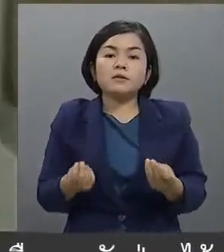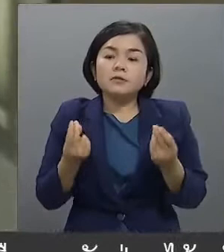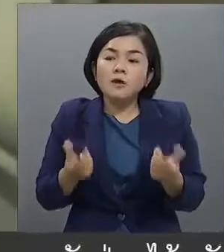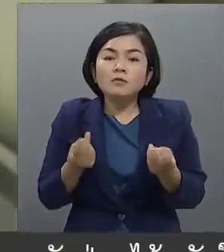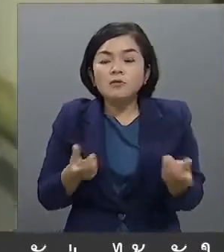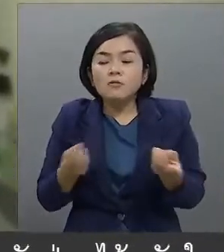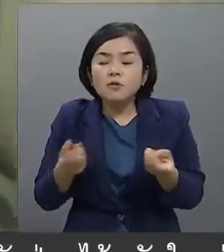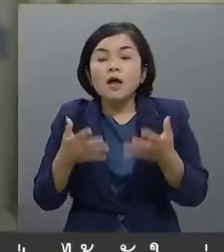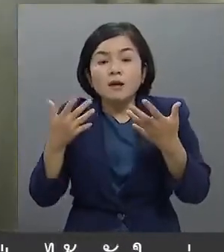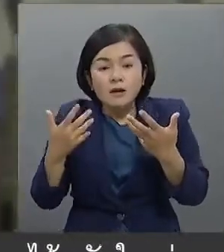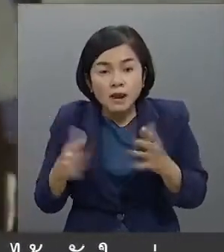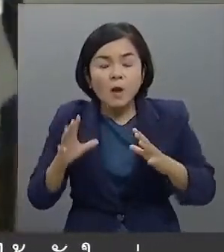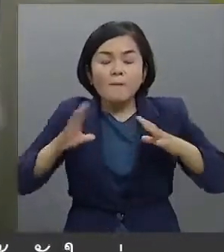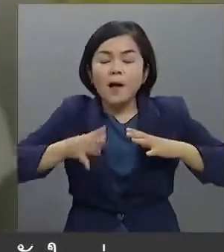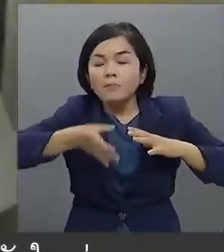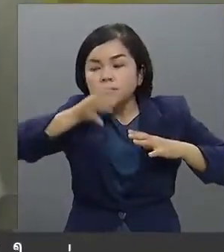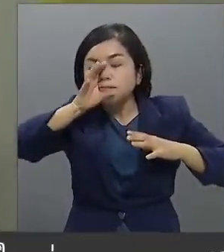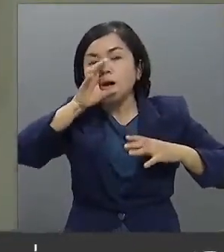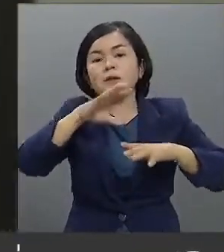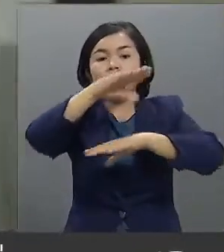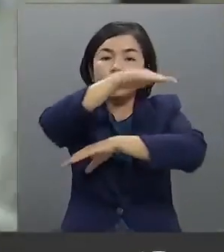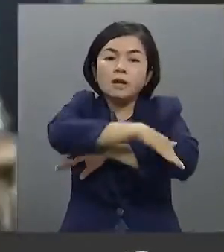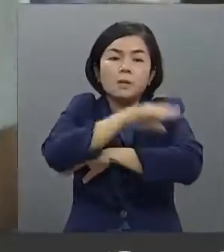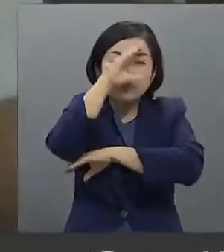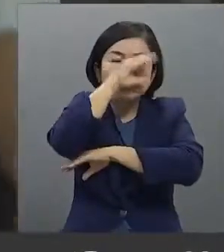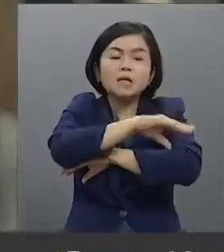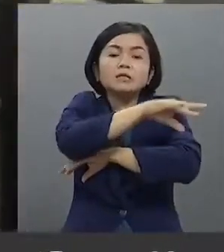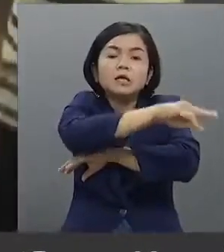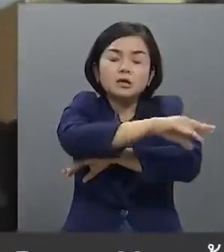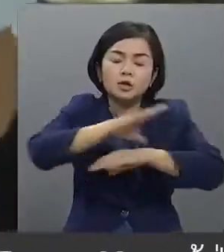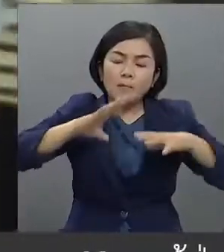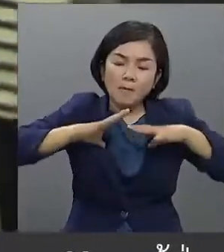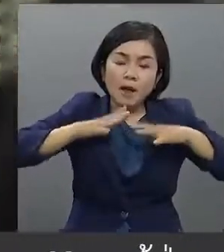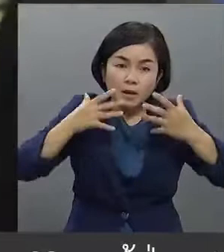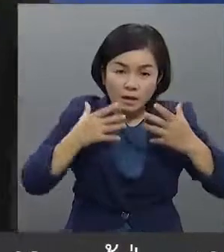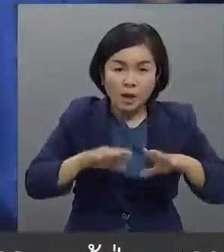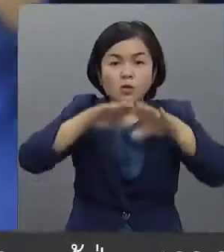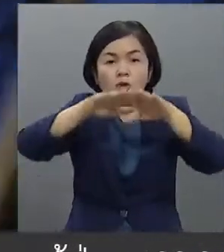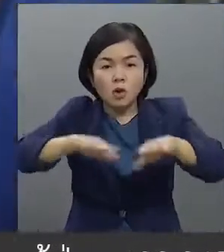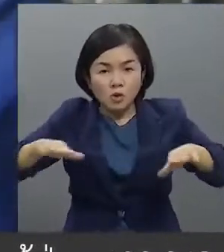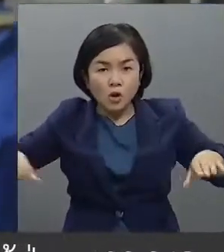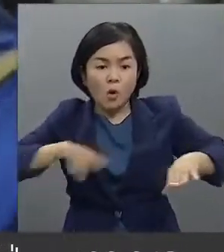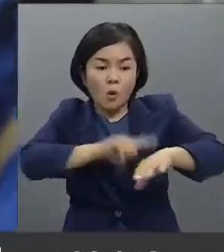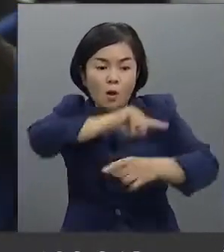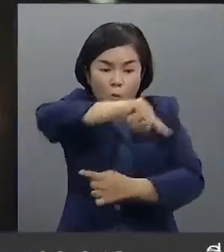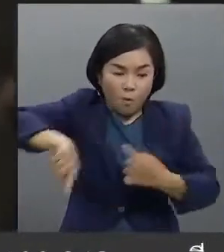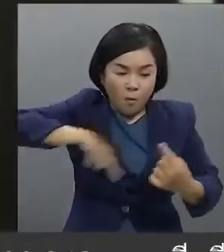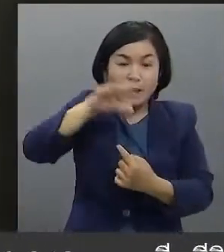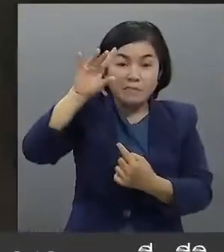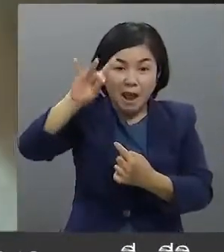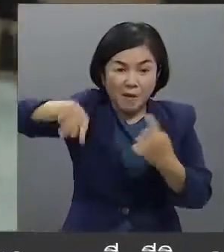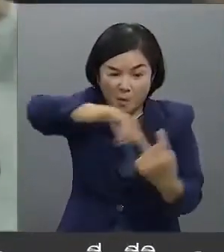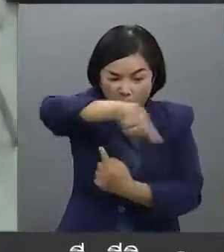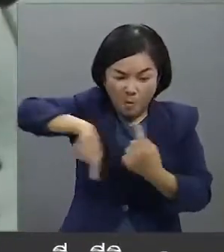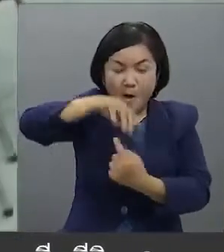จนถึงช่วงเวลาประมาณ 19:00 นในวันเกิดเหตุน้องๆที่ถูกกำหนดให้วิ่ง8รอบนะคะแต่ปรากฏว่าน้องมิ้น